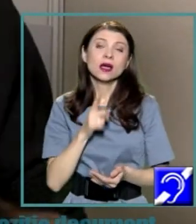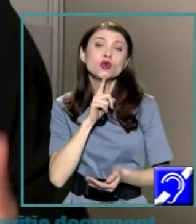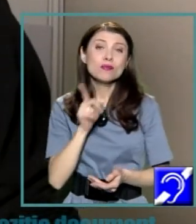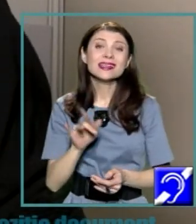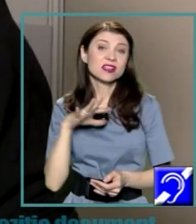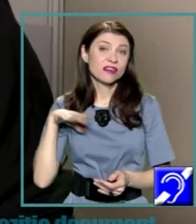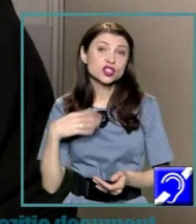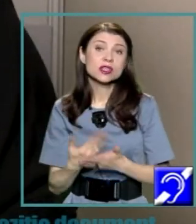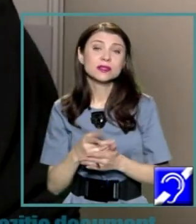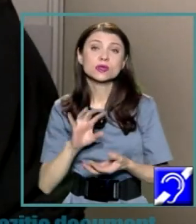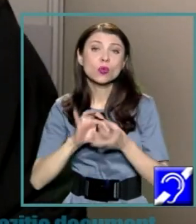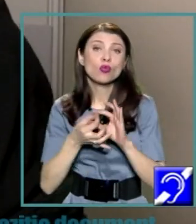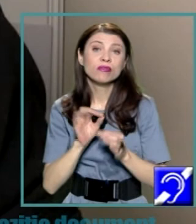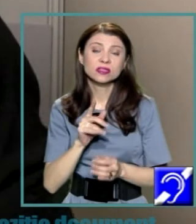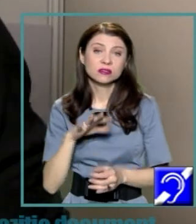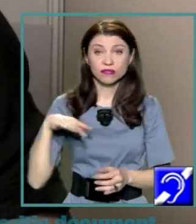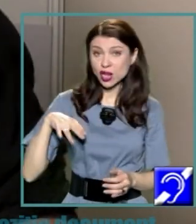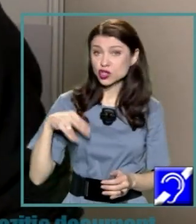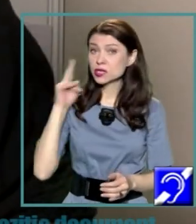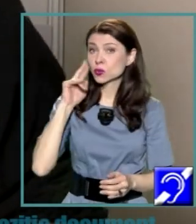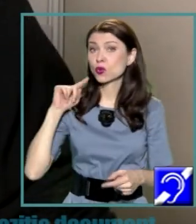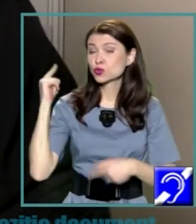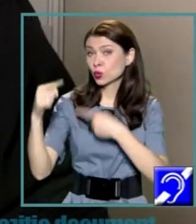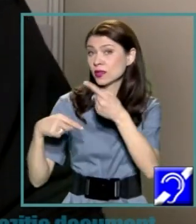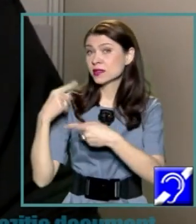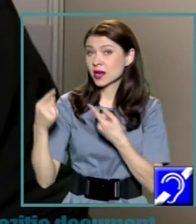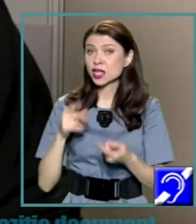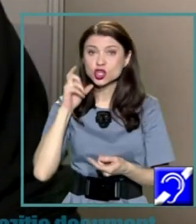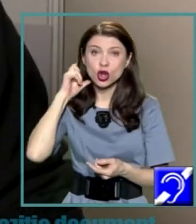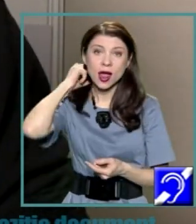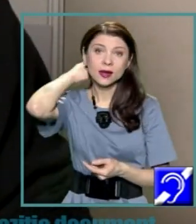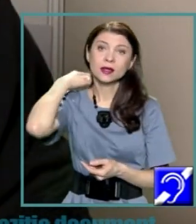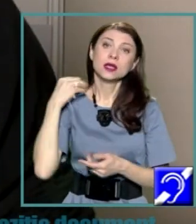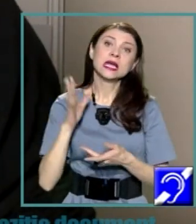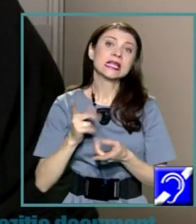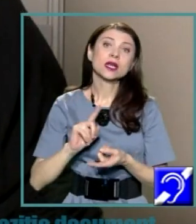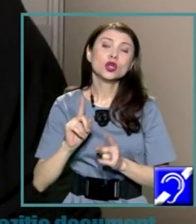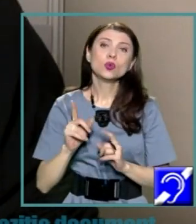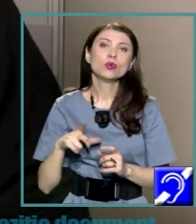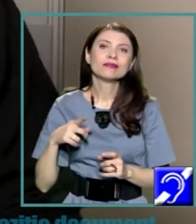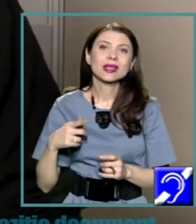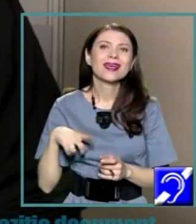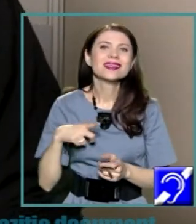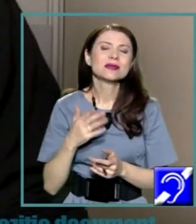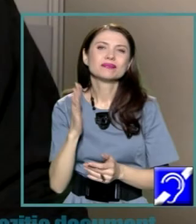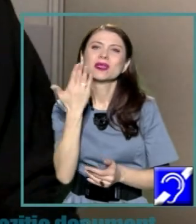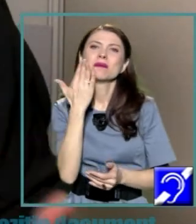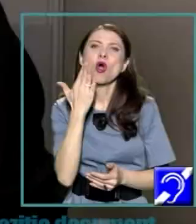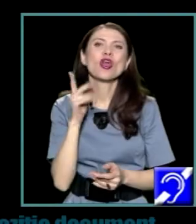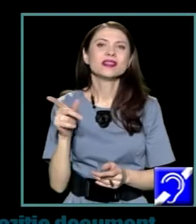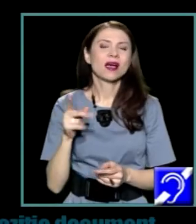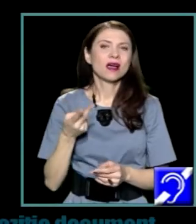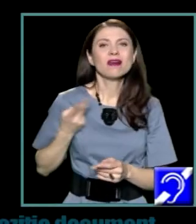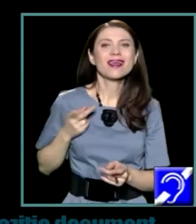cuvânt foarte frumos, internațional, lumea întreagă înțelege acest cuvânt, dar nu este mirror, ăla englezesc, ci